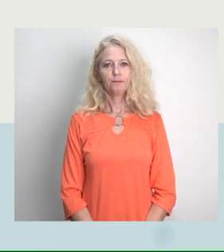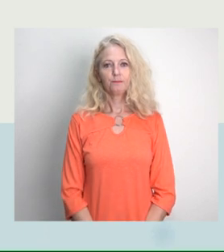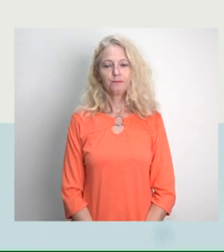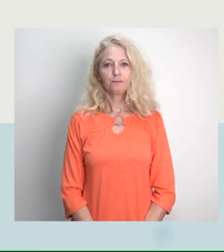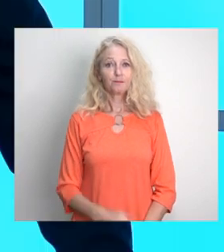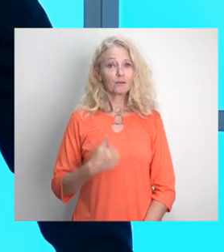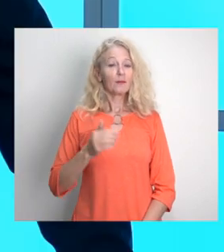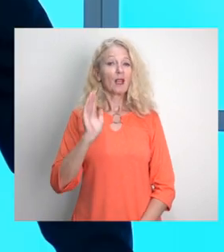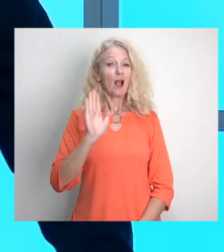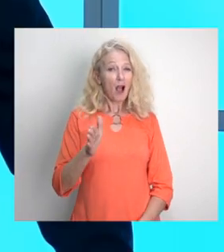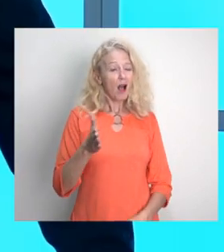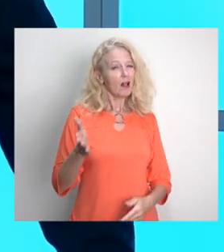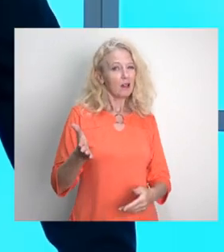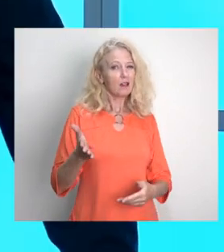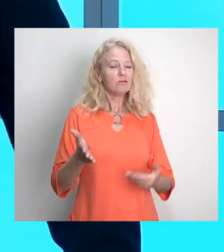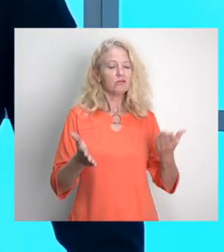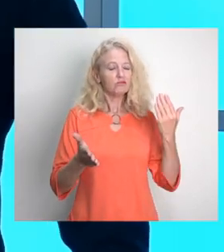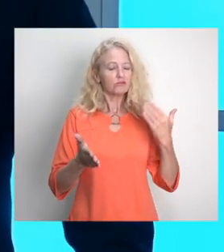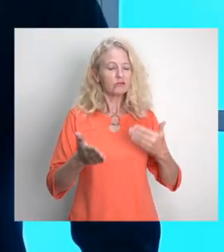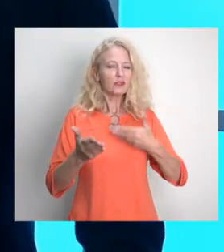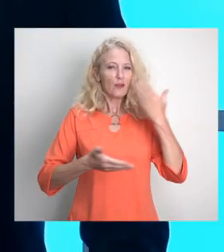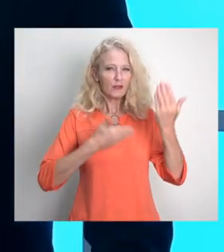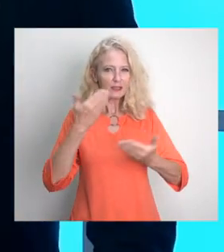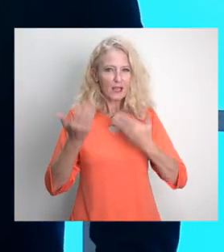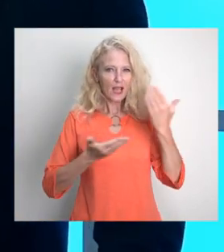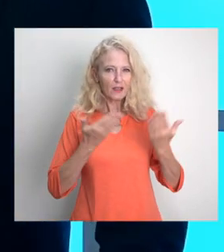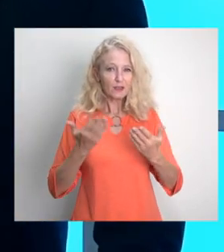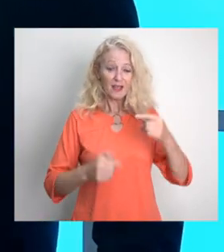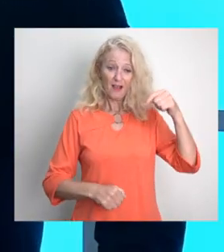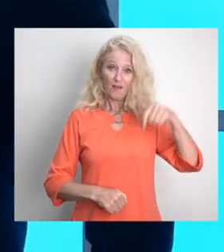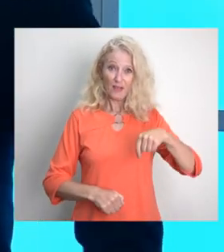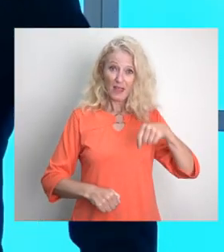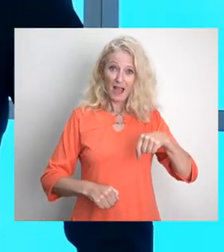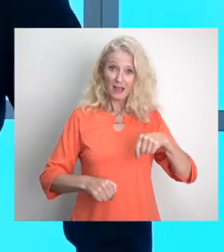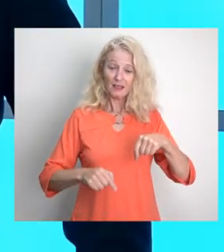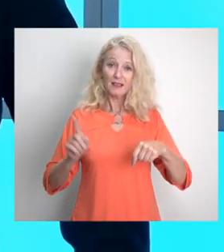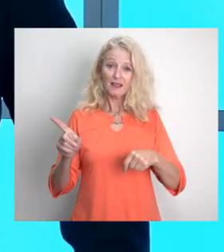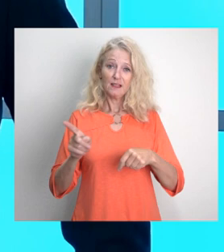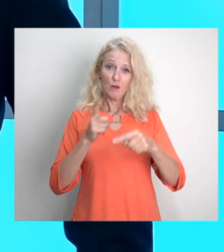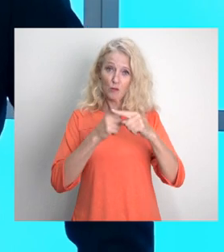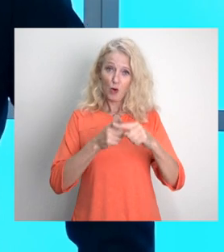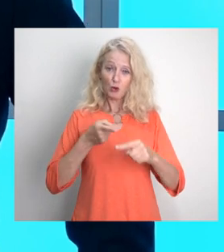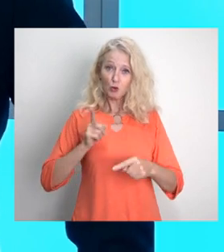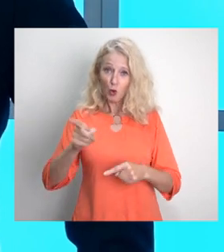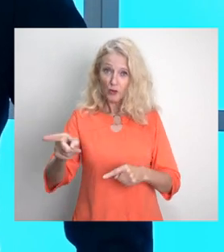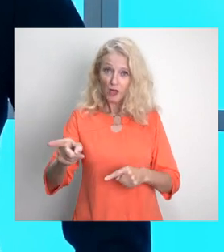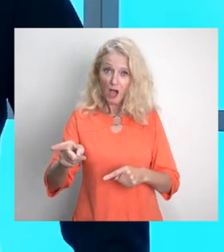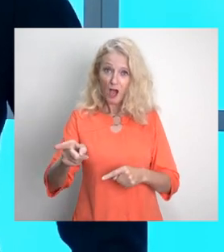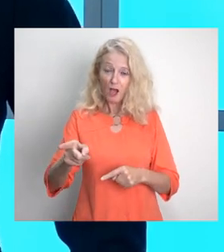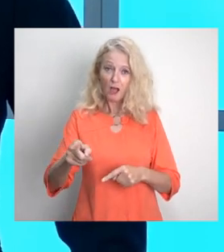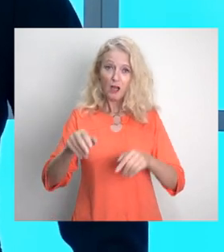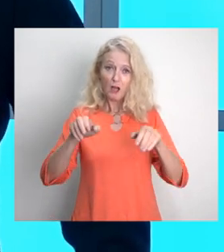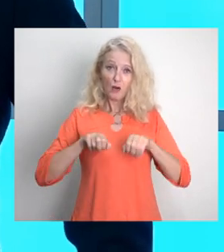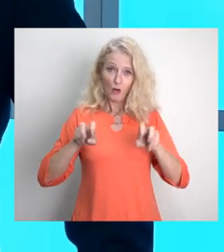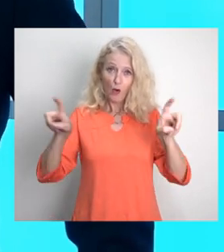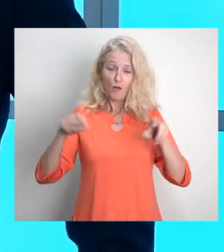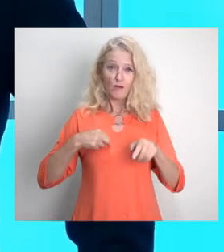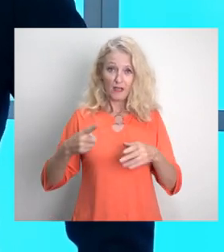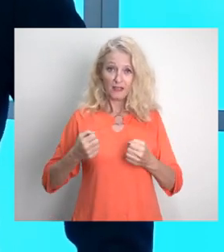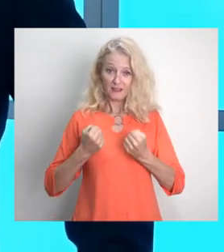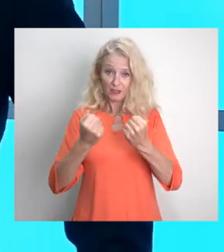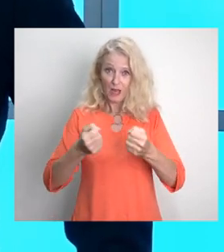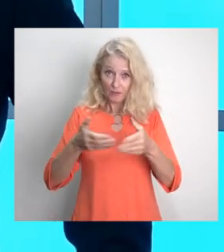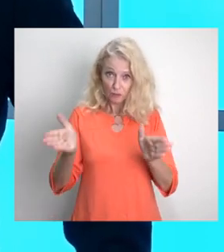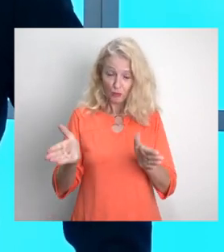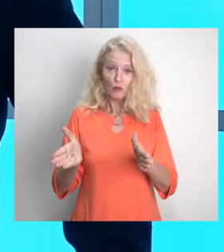Zoals reeds aangekondigd is vandaag en donderdag is de COVID drive-thru weer open. Zo willen we verder gaan